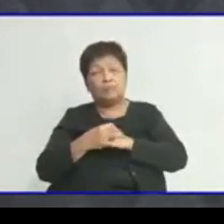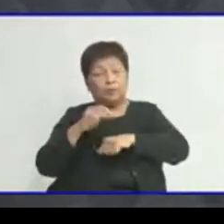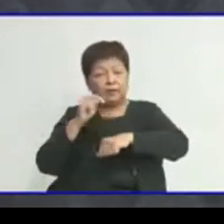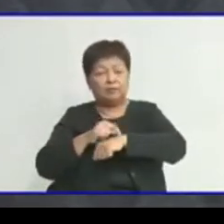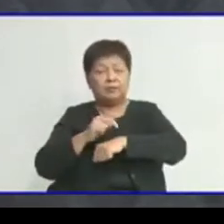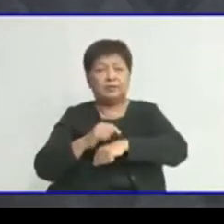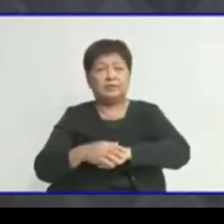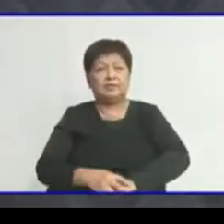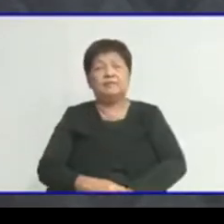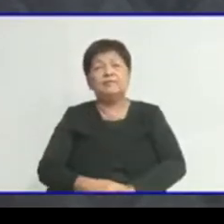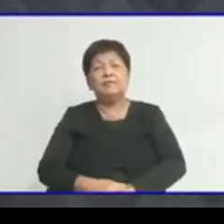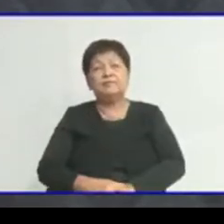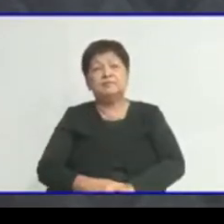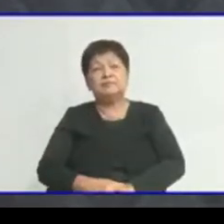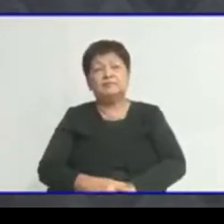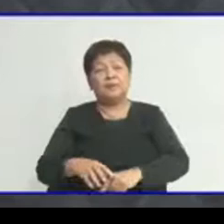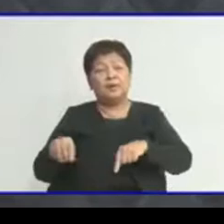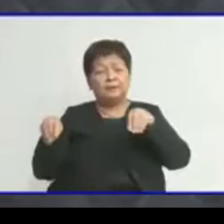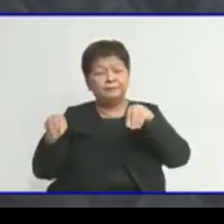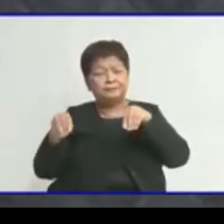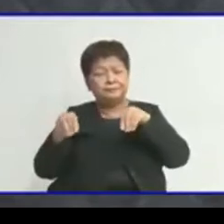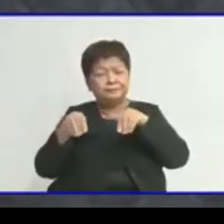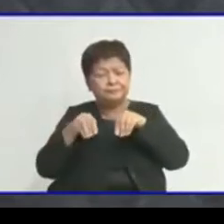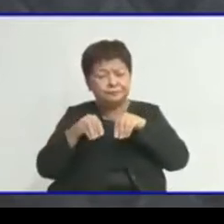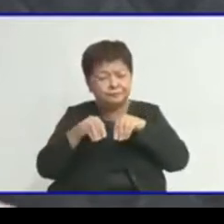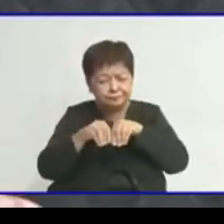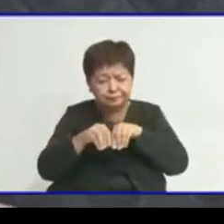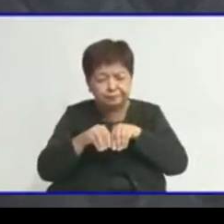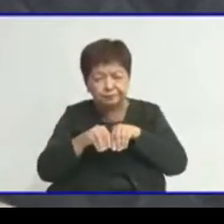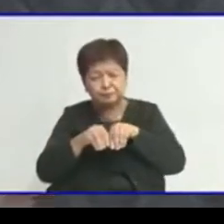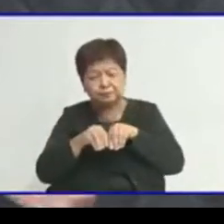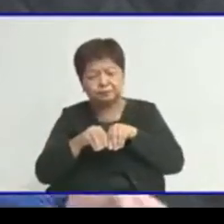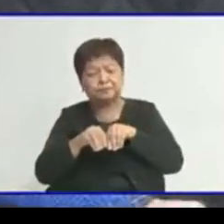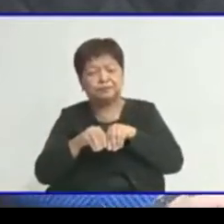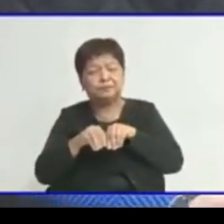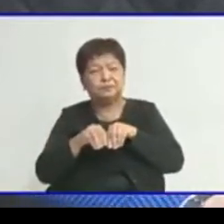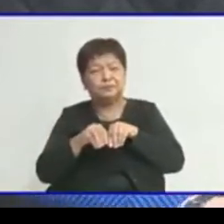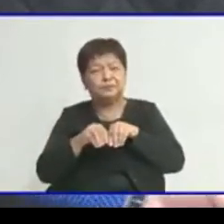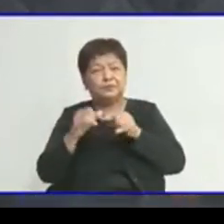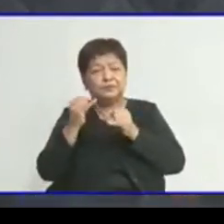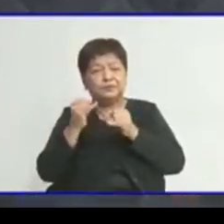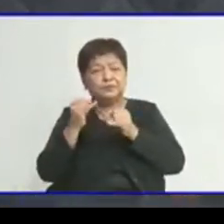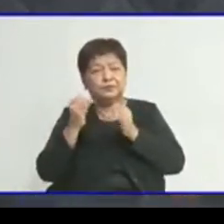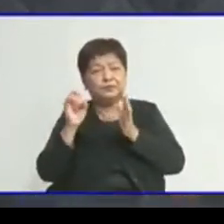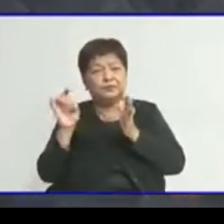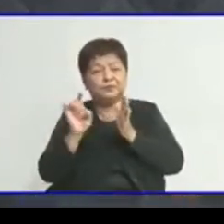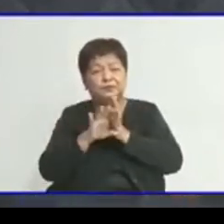านะคะก็เดินทางมาถึงช่วงเวลาสุดท้ายแล้วค่ะเรา